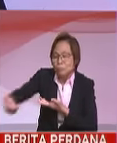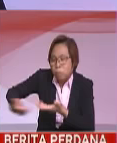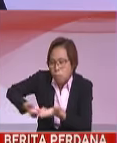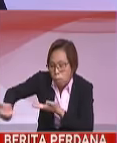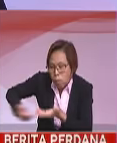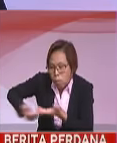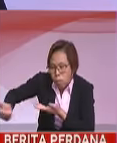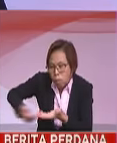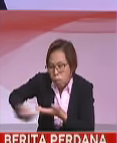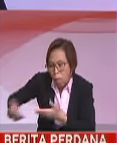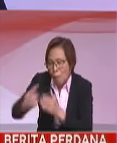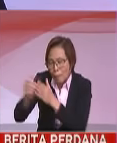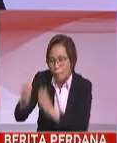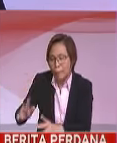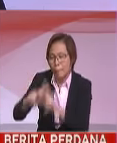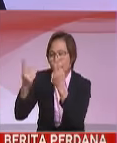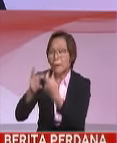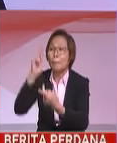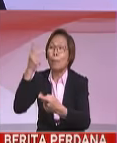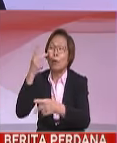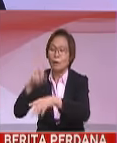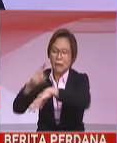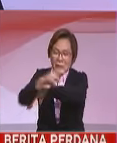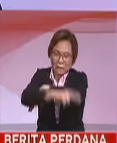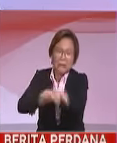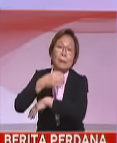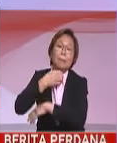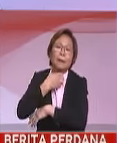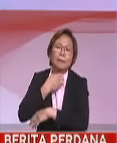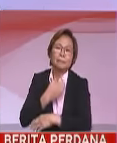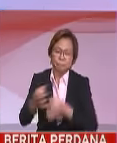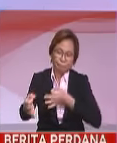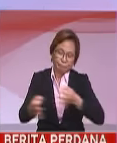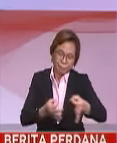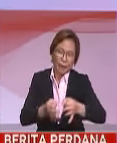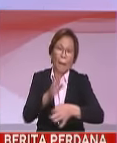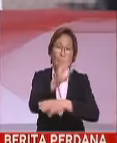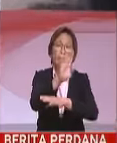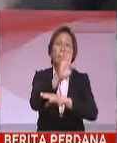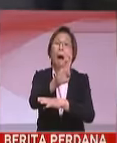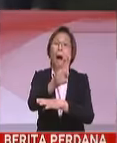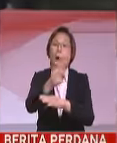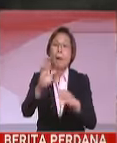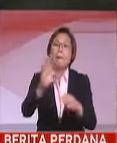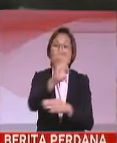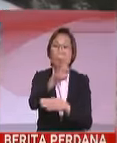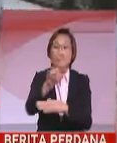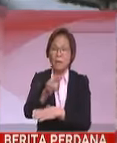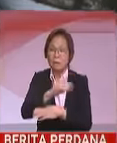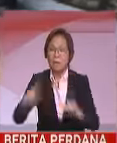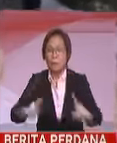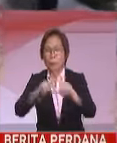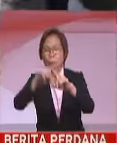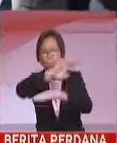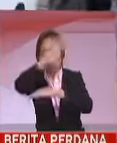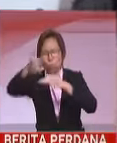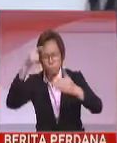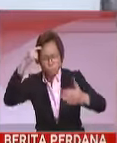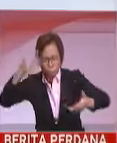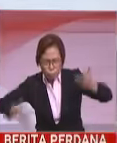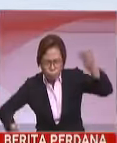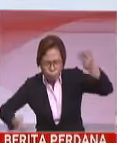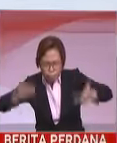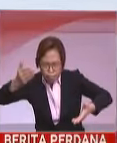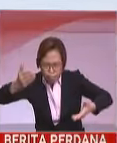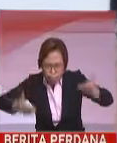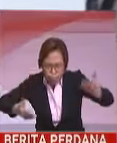dengan beberapa pimpinan parti politik di negeri itu. Jelas beliau, Barisan Nasional dan UMNO mengambil kira semua pertimbangan